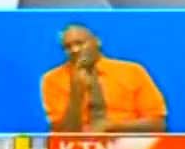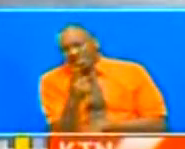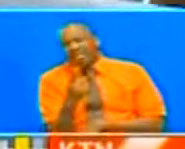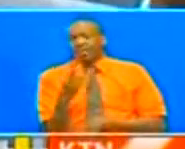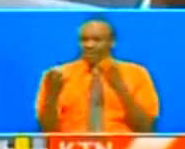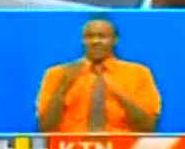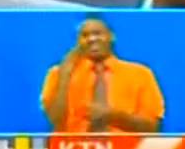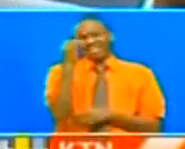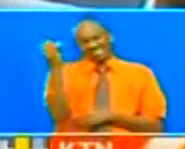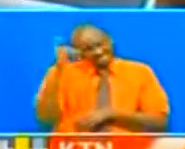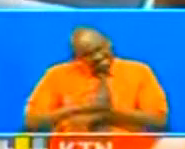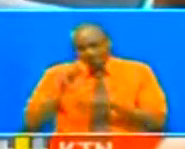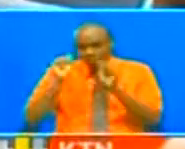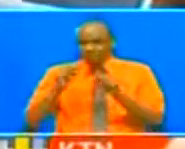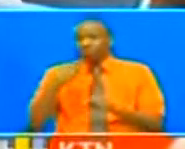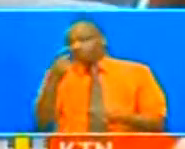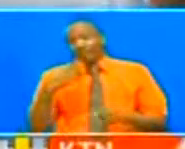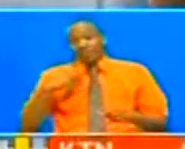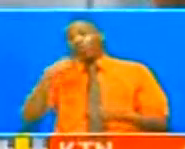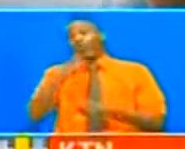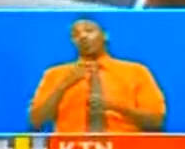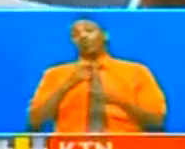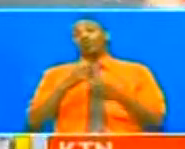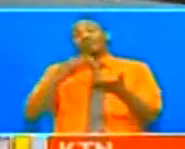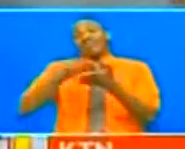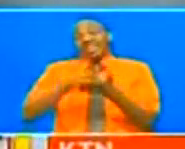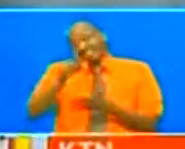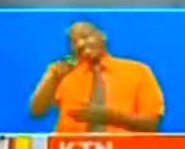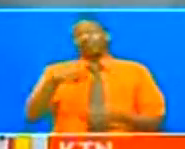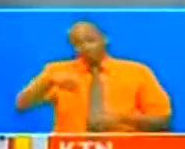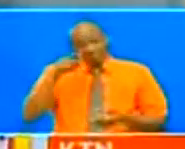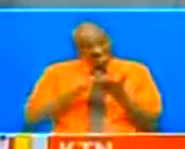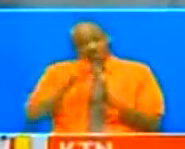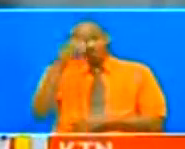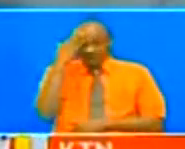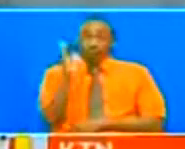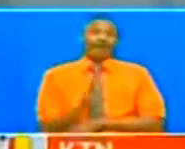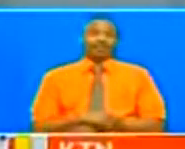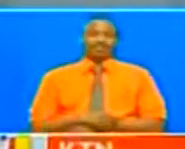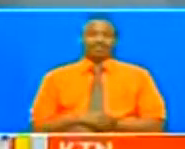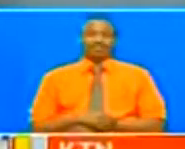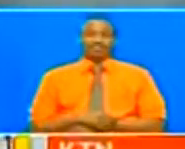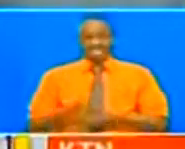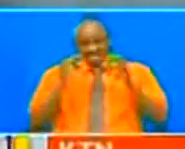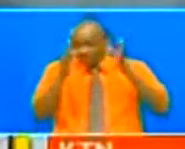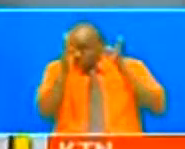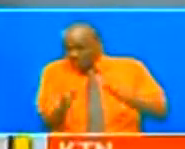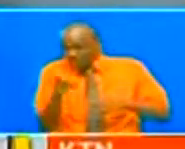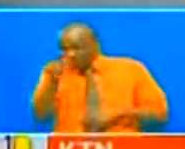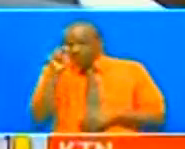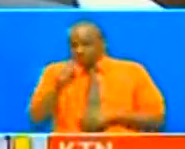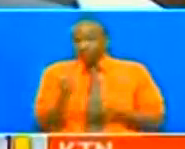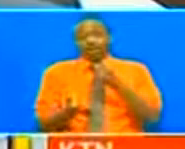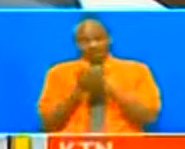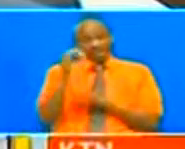30 days you can produce the financials, that means you know. Kuna mtu Kenya ambaye ana habari za kuweza kusaidia